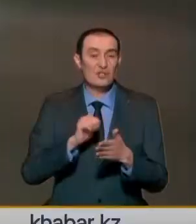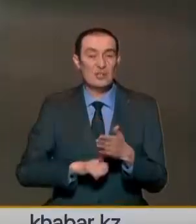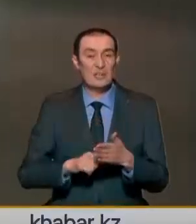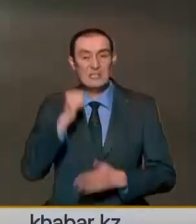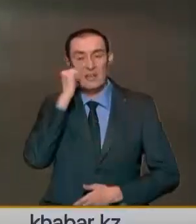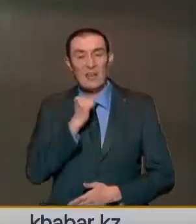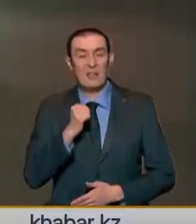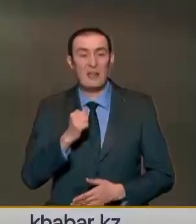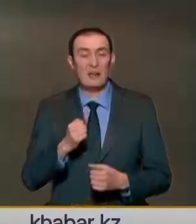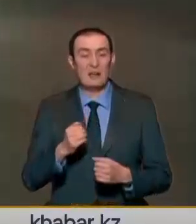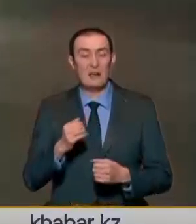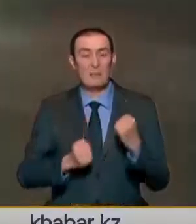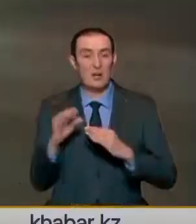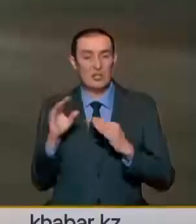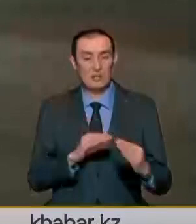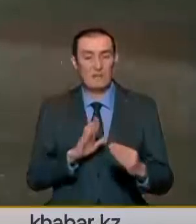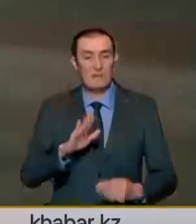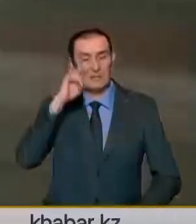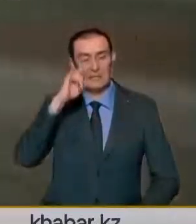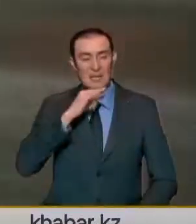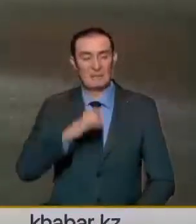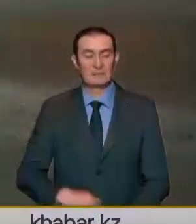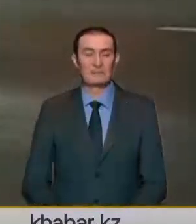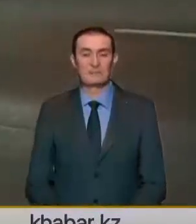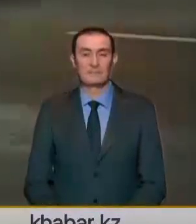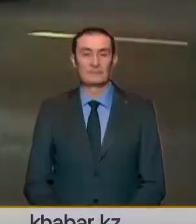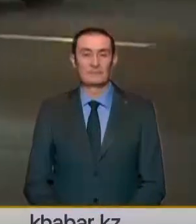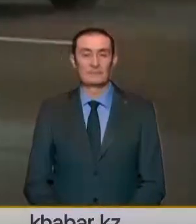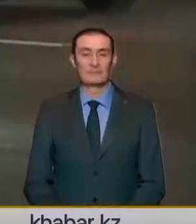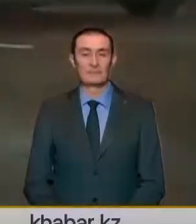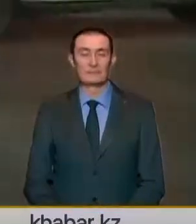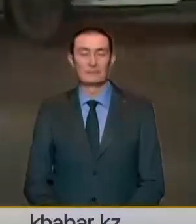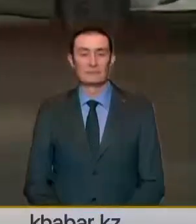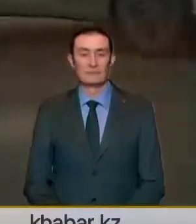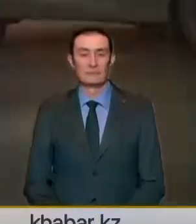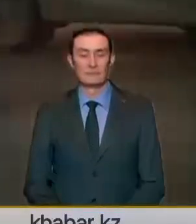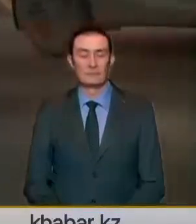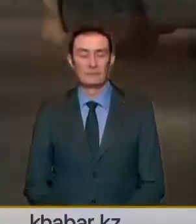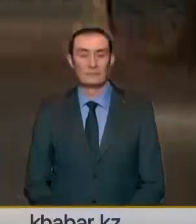старения автопарка страны. Роза Сатканова, Азамат Саметов, канат Абильдин, Хабар.